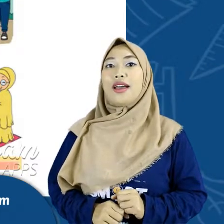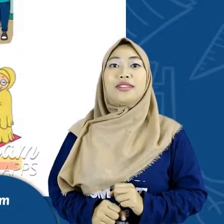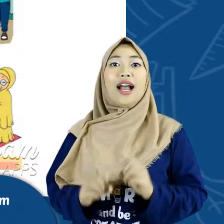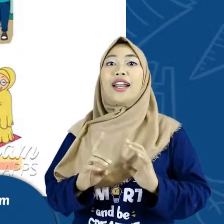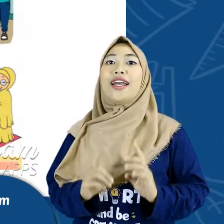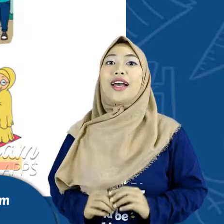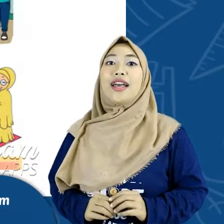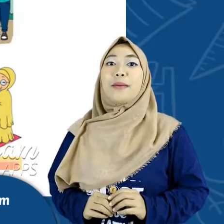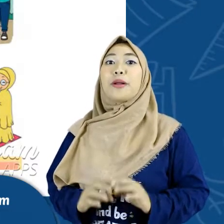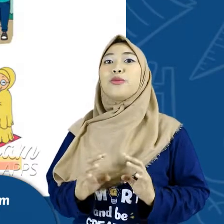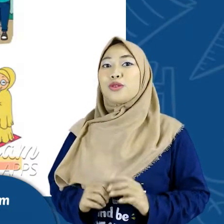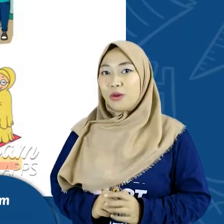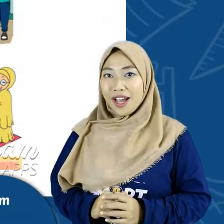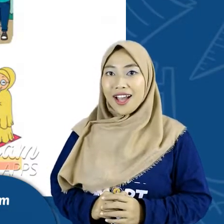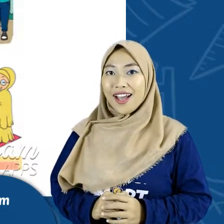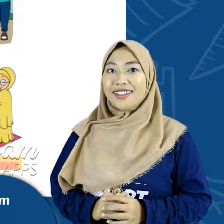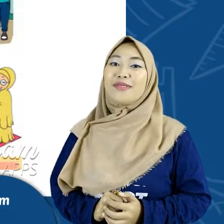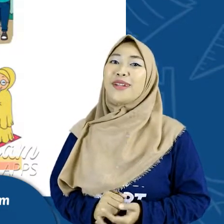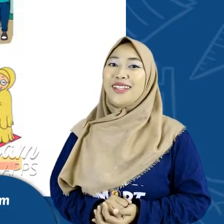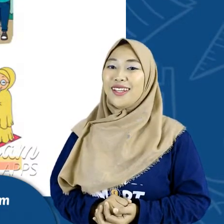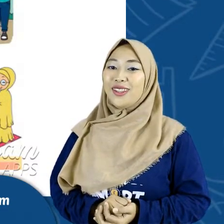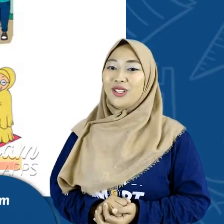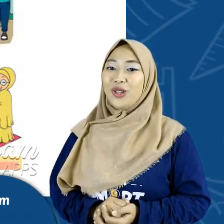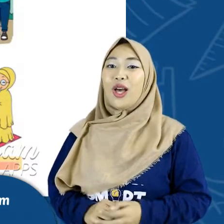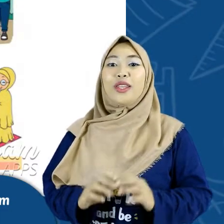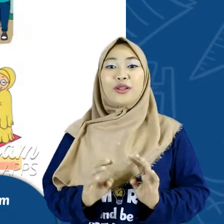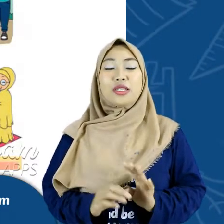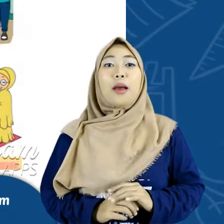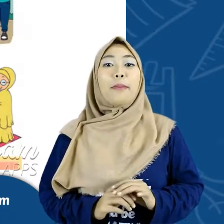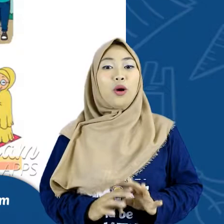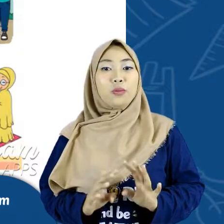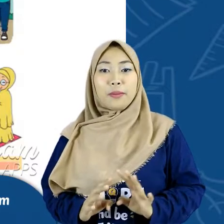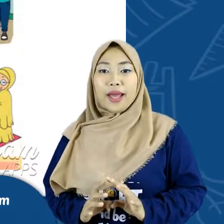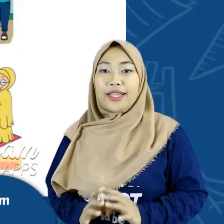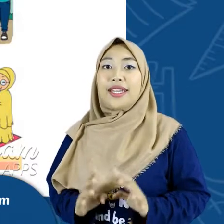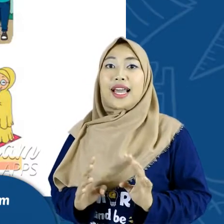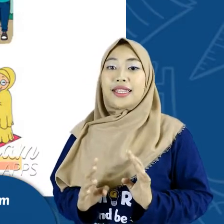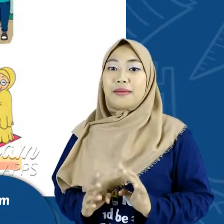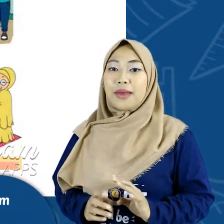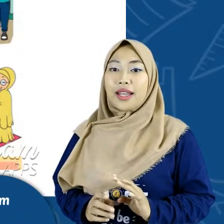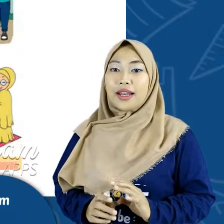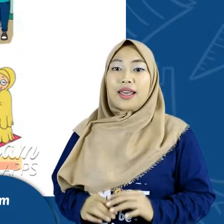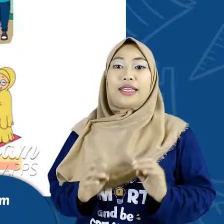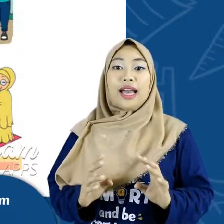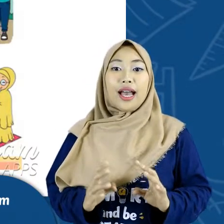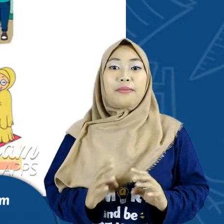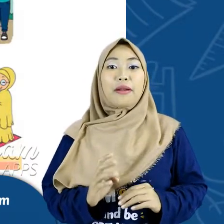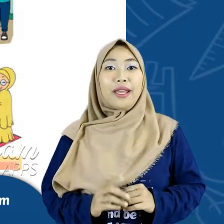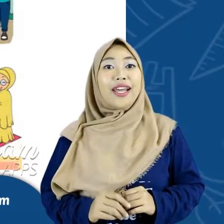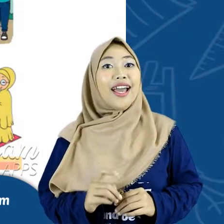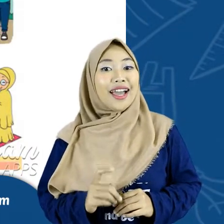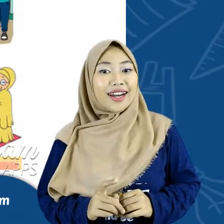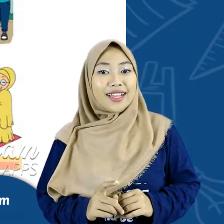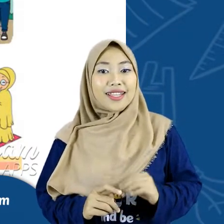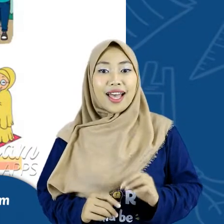bersama, jangan ada permusuhan seperti itu. Terus mau bermain dengan teman yang